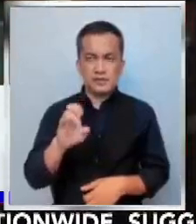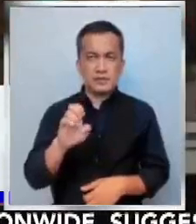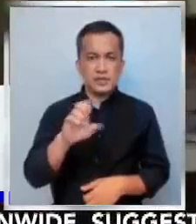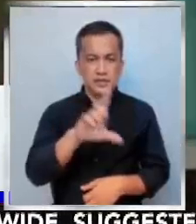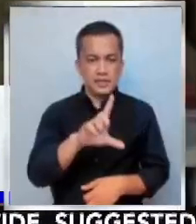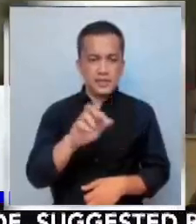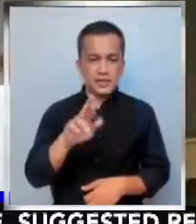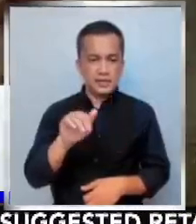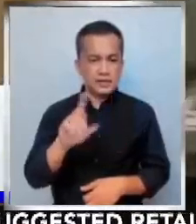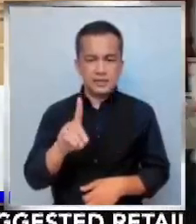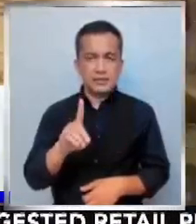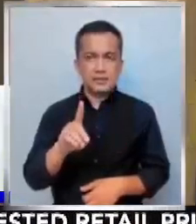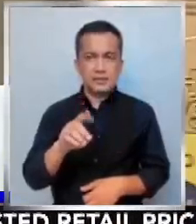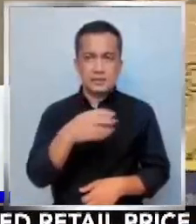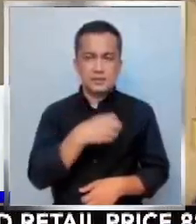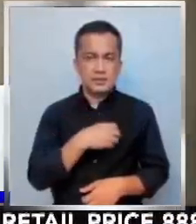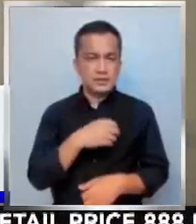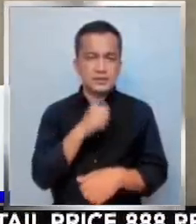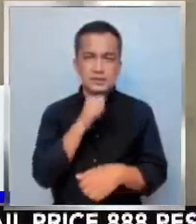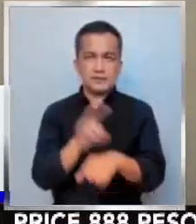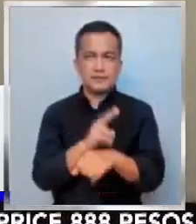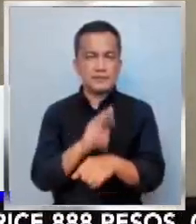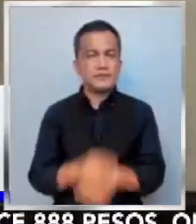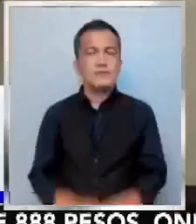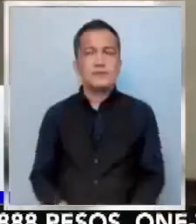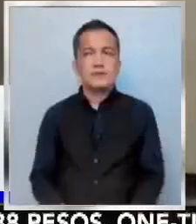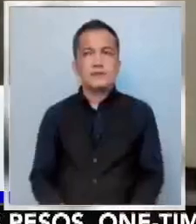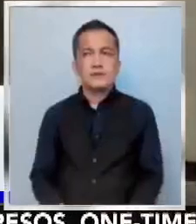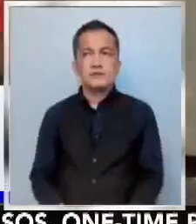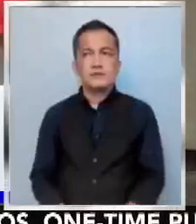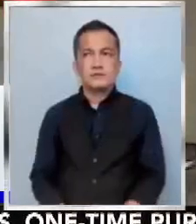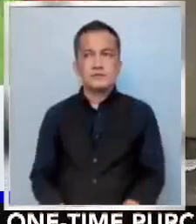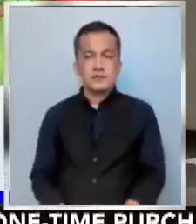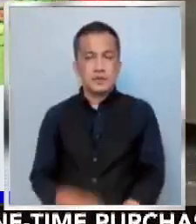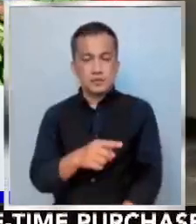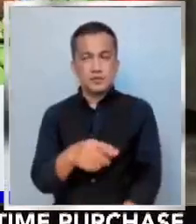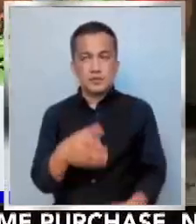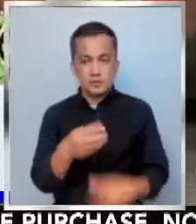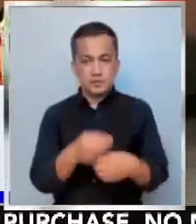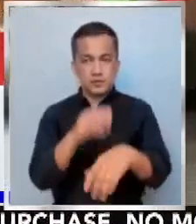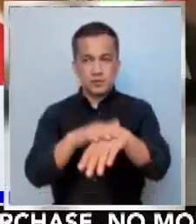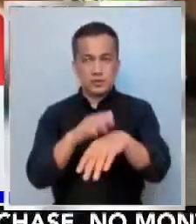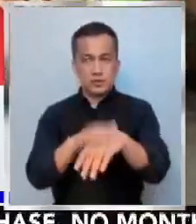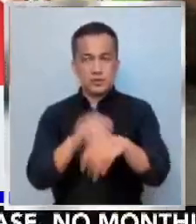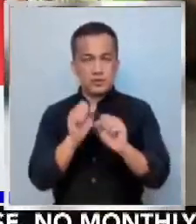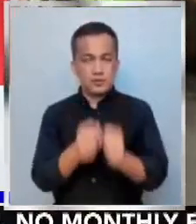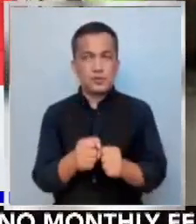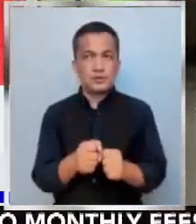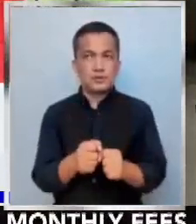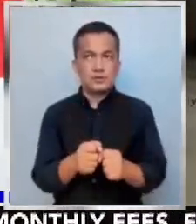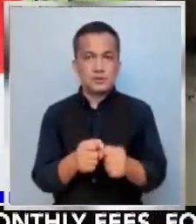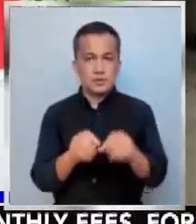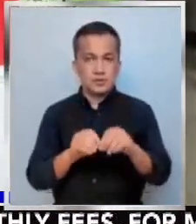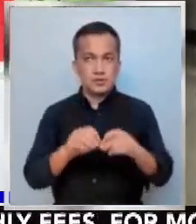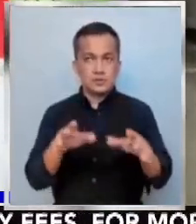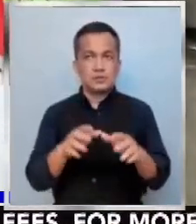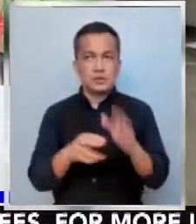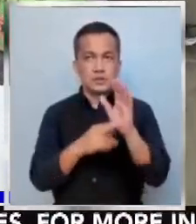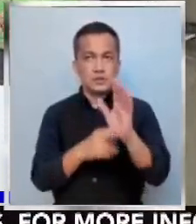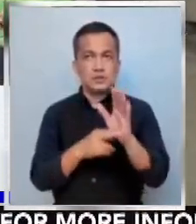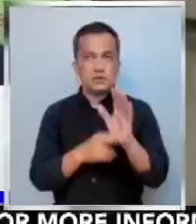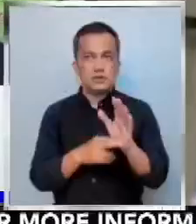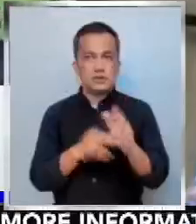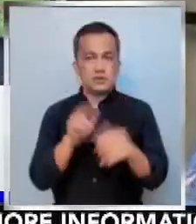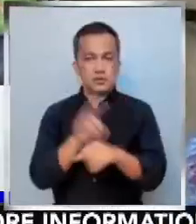ginamit. Ito yung device na bukod sa pagbibigay ng babala ay pwede rin gamitin pang disperse ng mga ralista gamit